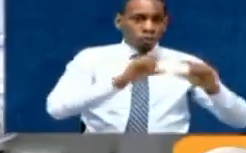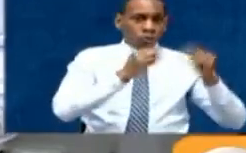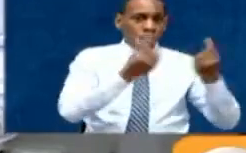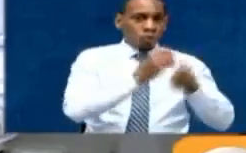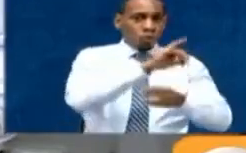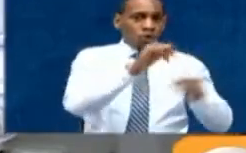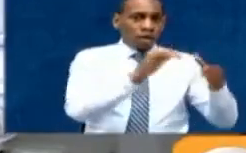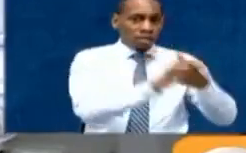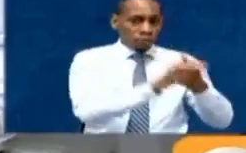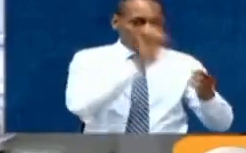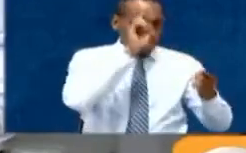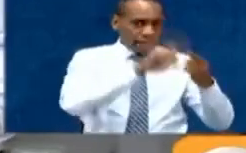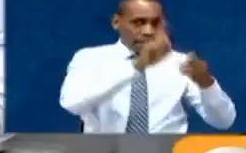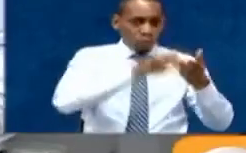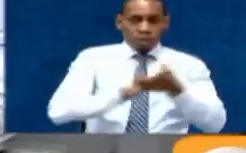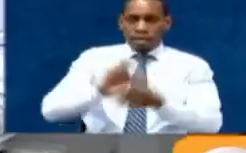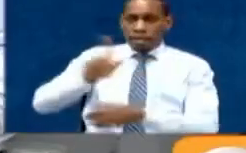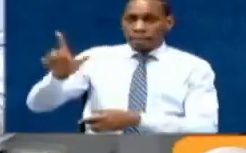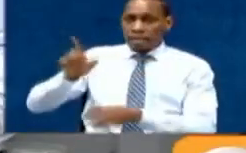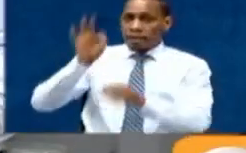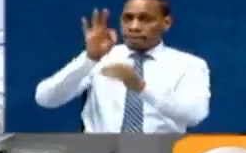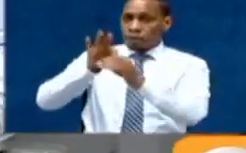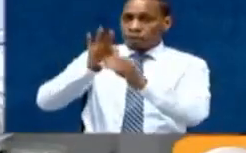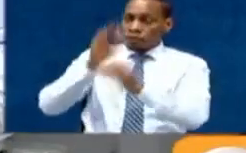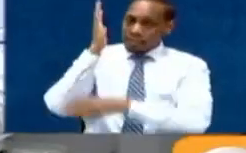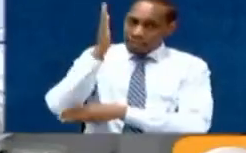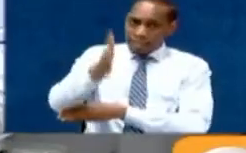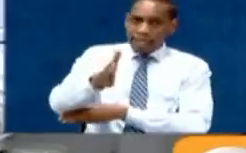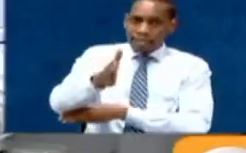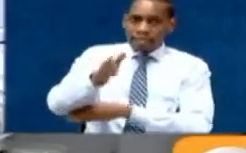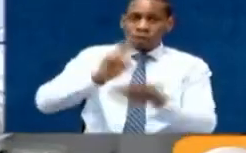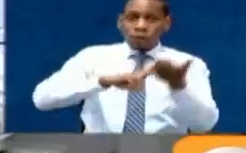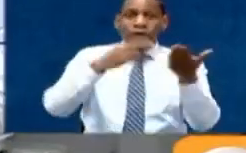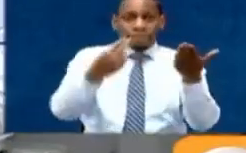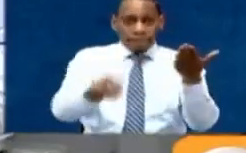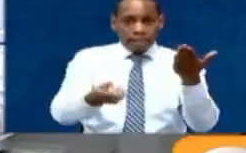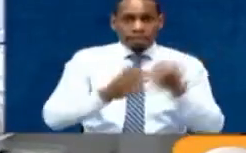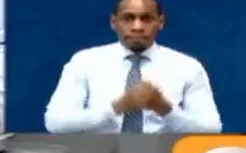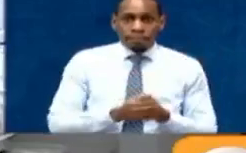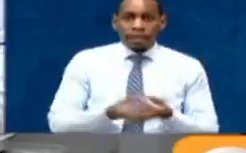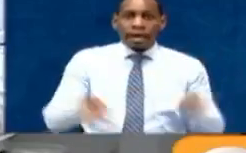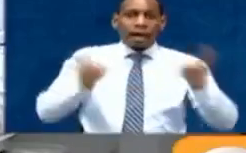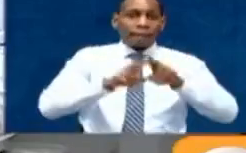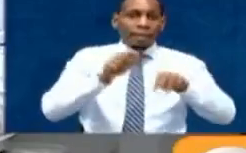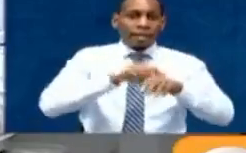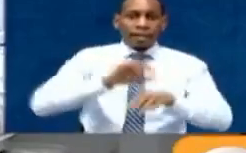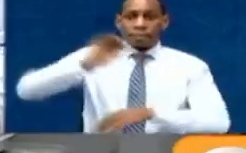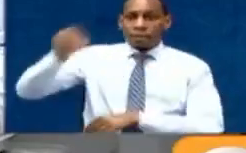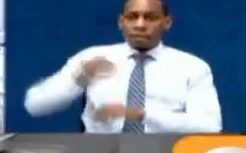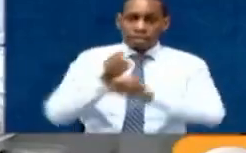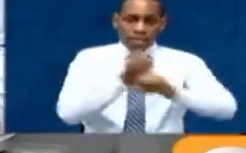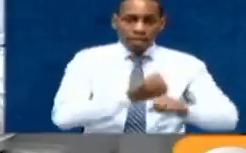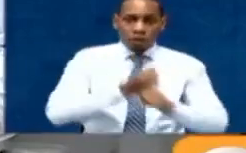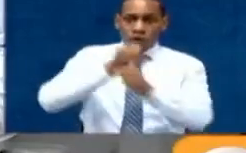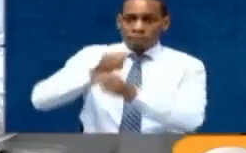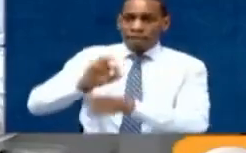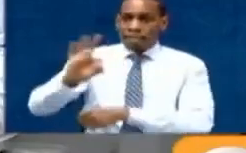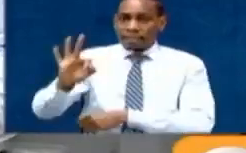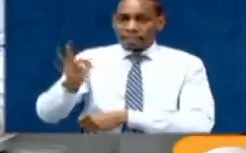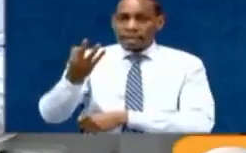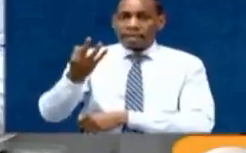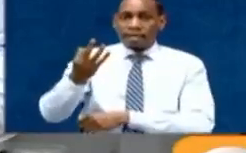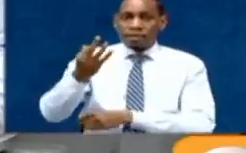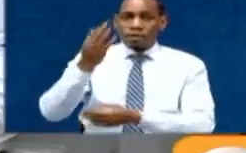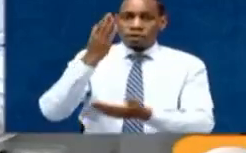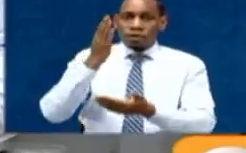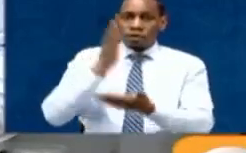cha Jubilee walikusudia mswada huo upigiwe kura mara moja na kuuangusha. Haya yamejiri huku kaunti ya Homa Bay ikiwa ya tatu